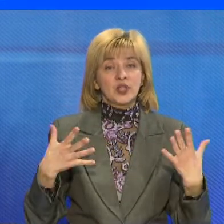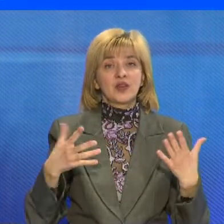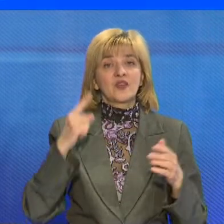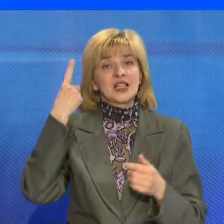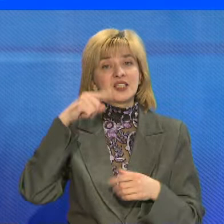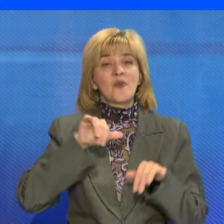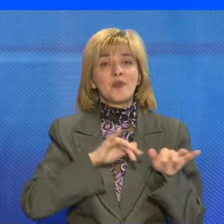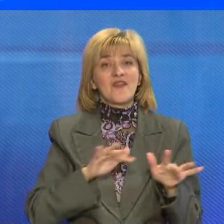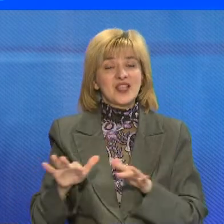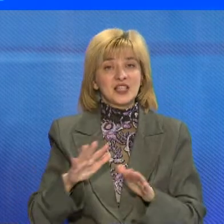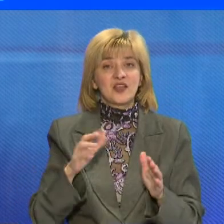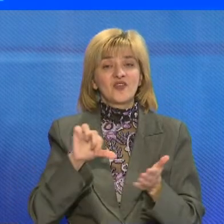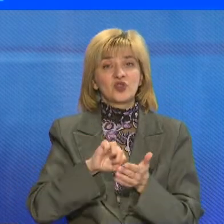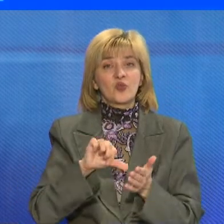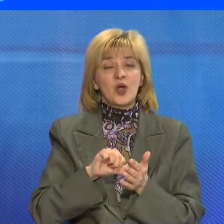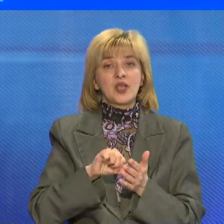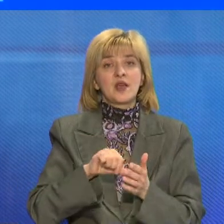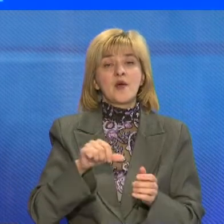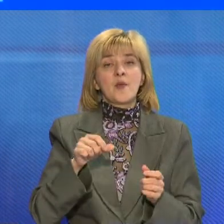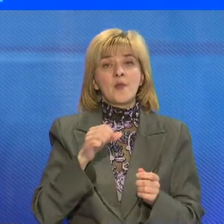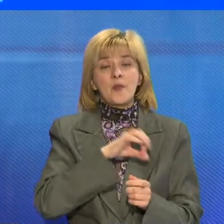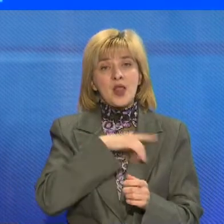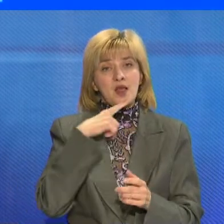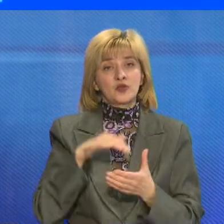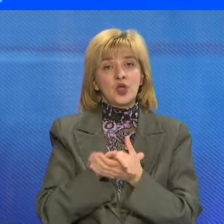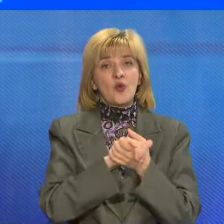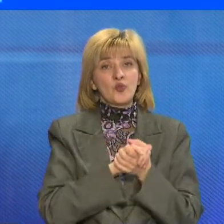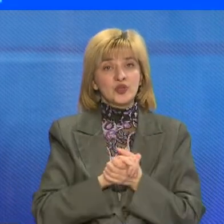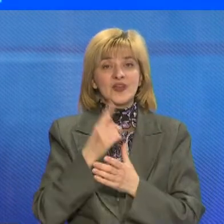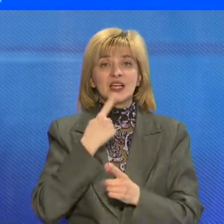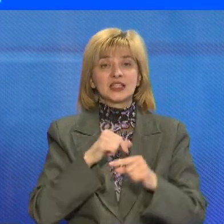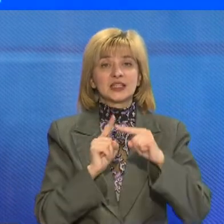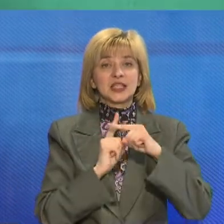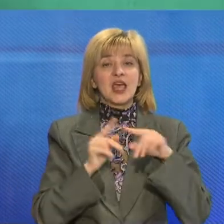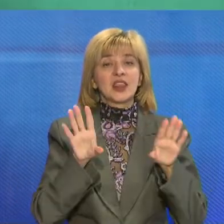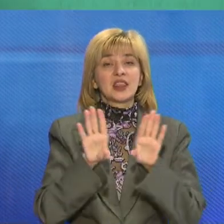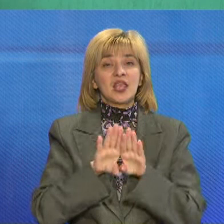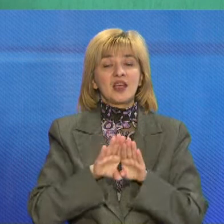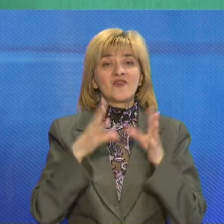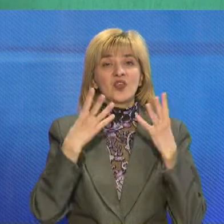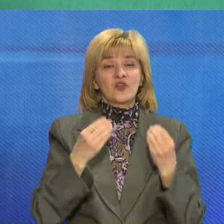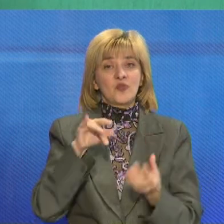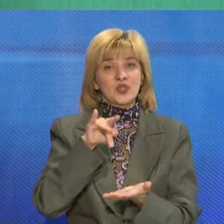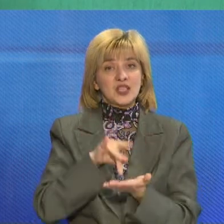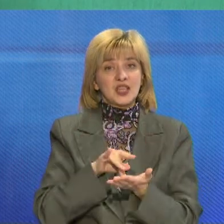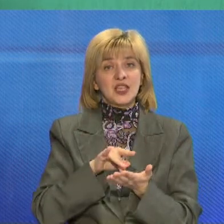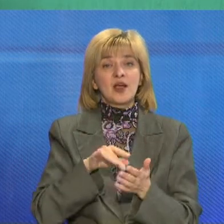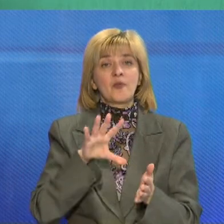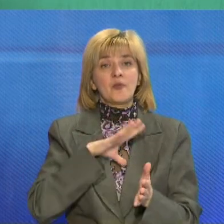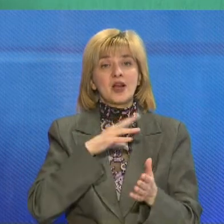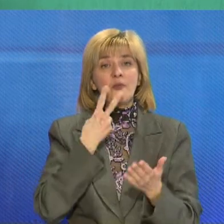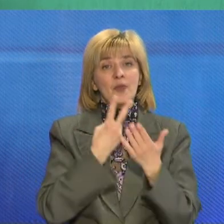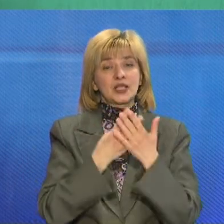якіх выступае Беларускае таварыства Чырвонага крыжа. Так, у дзённым цэнтры Чырвонага крыжа для дзяцей прэзентавалі